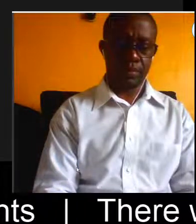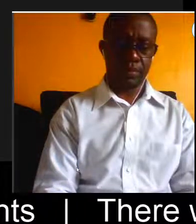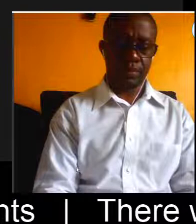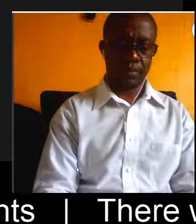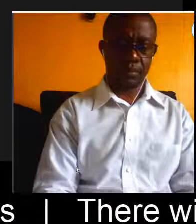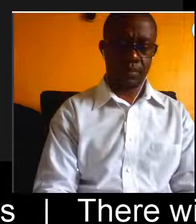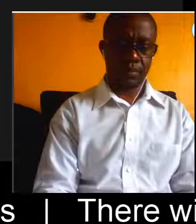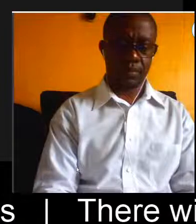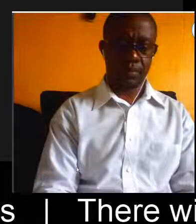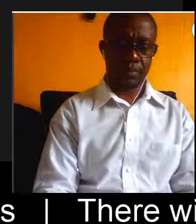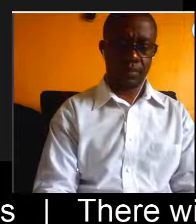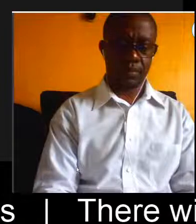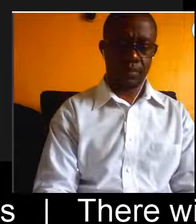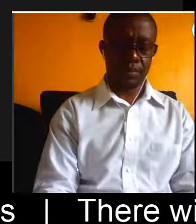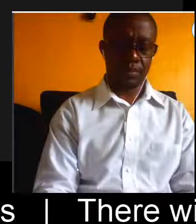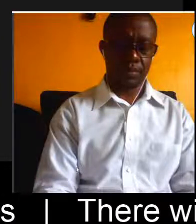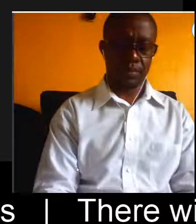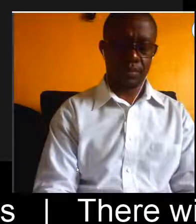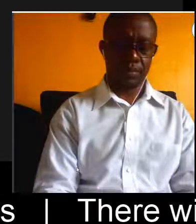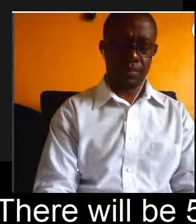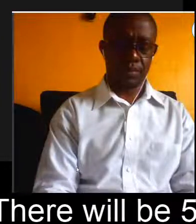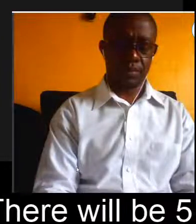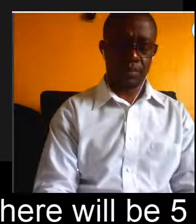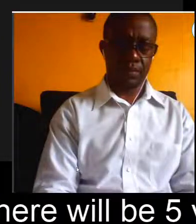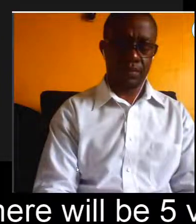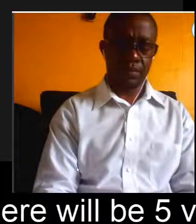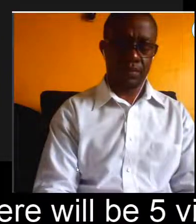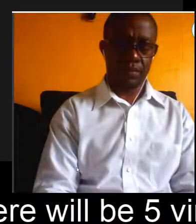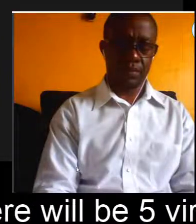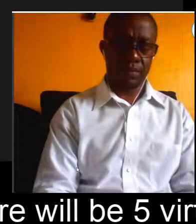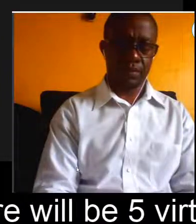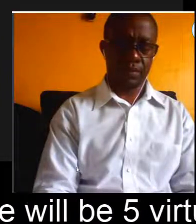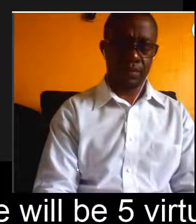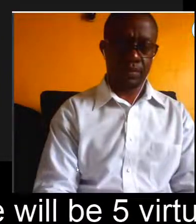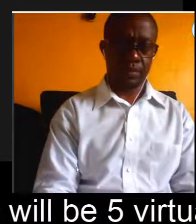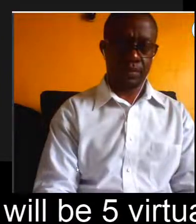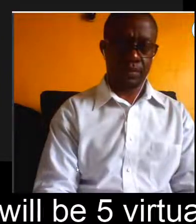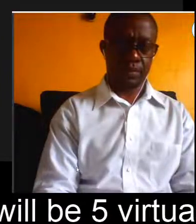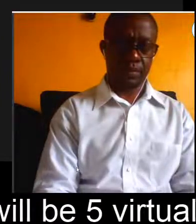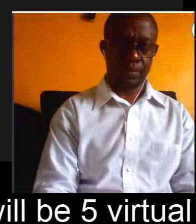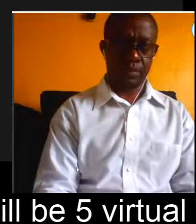Lynette, mute your microphone, please. Please